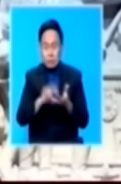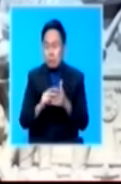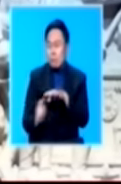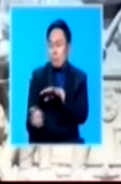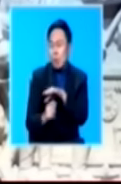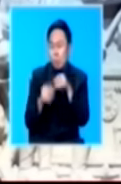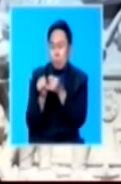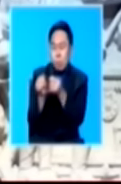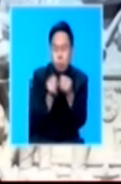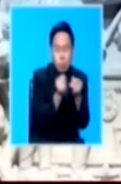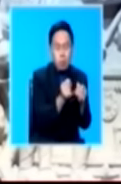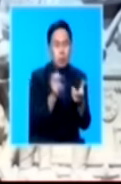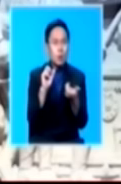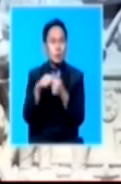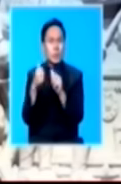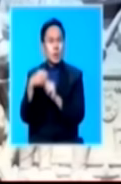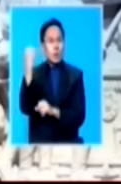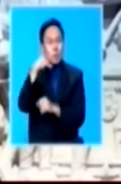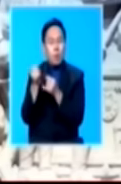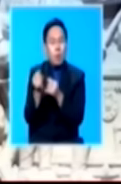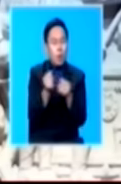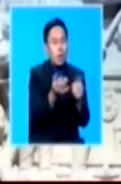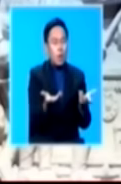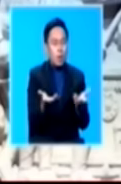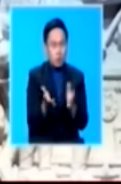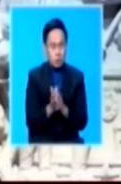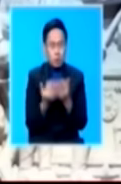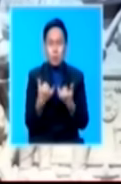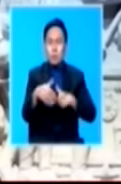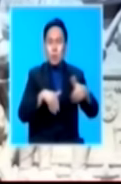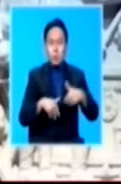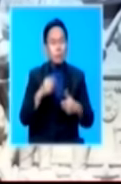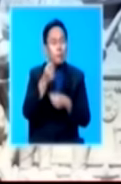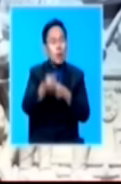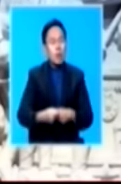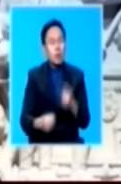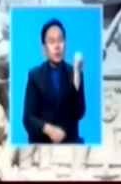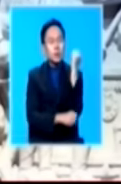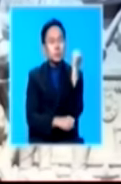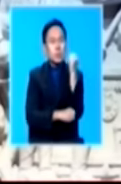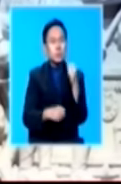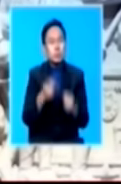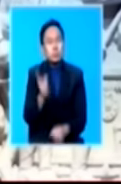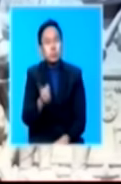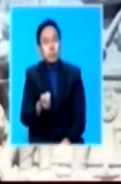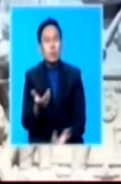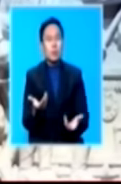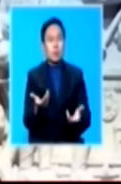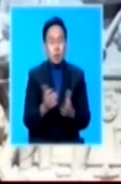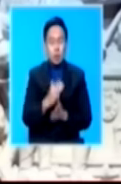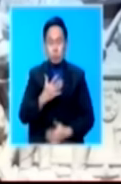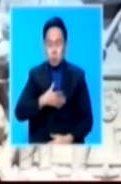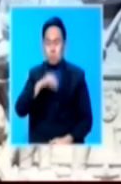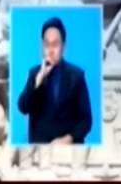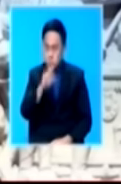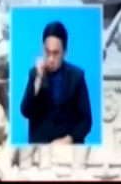ายกันต่อไปมันก็ไม่เกิดขึ้นพี่น้องเกษตรกรประชาชนที่มีน้อยก็ลำบากอยู่แบบนี้นะผม สามารถพูดได้